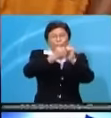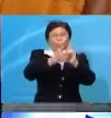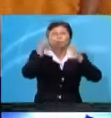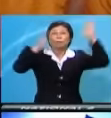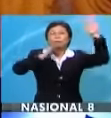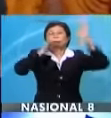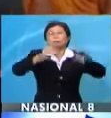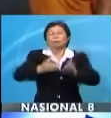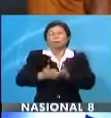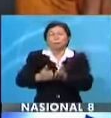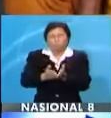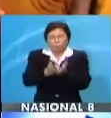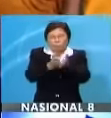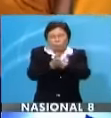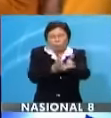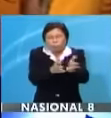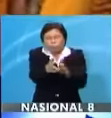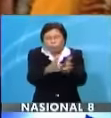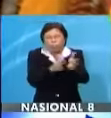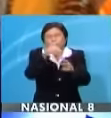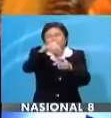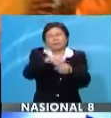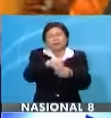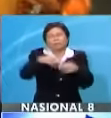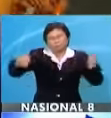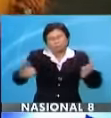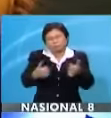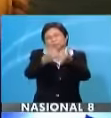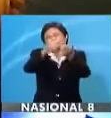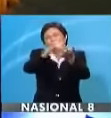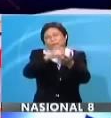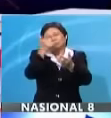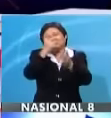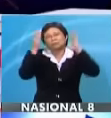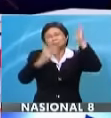acara lumba bot tradisional dalam temasya itu nanti.